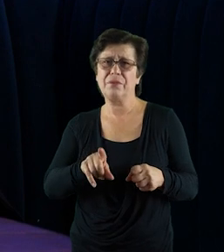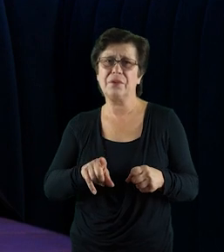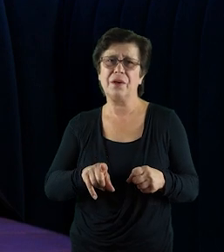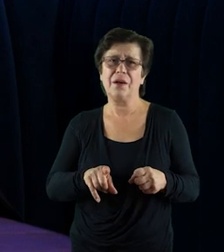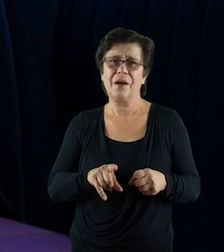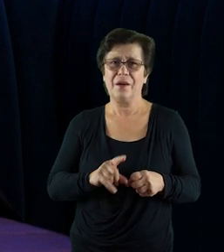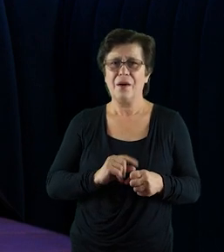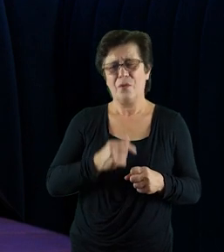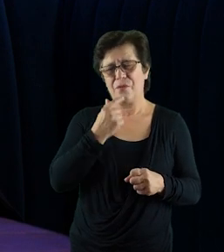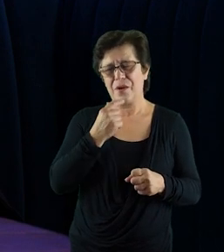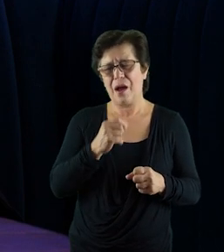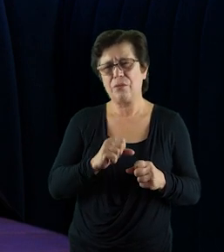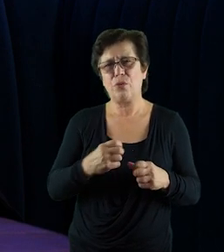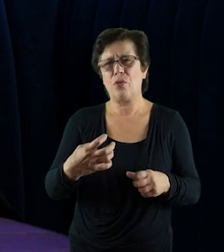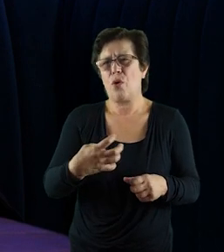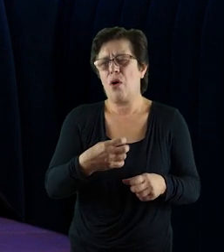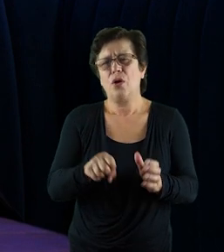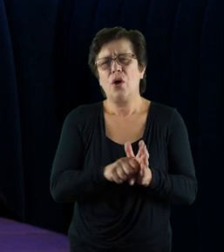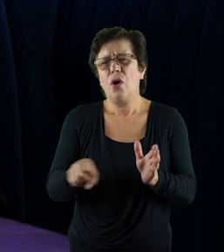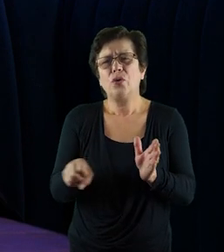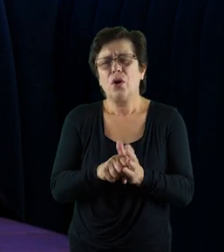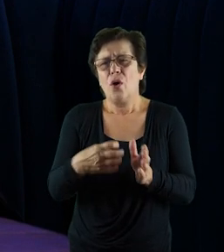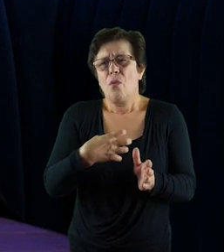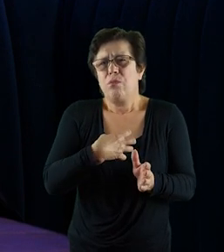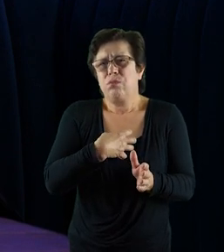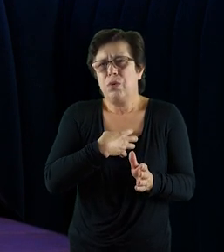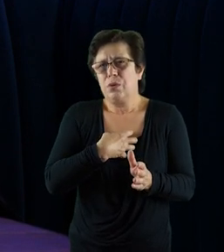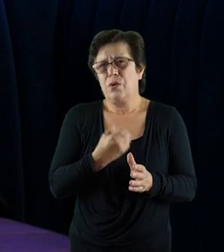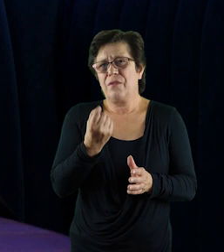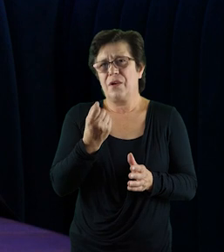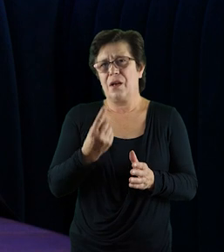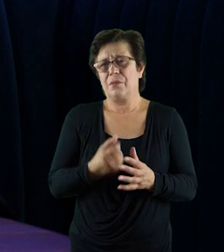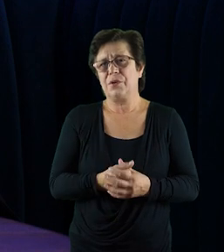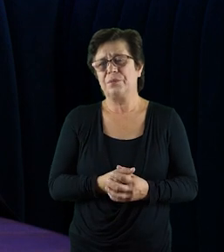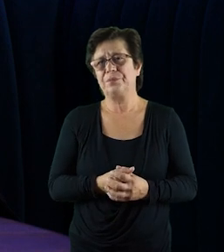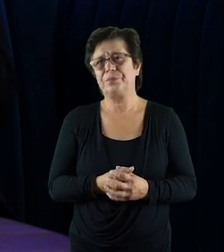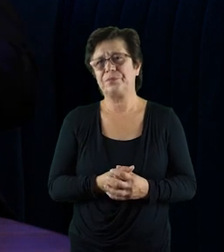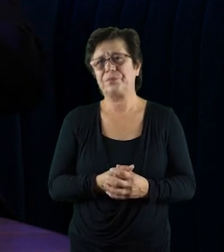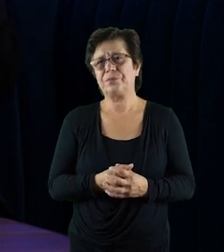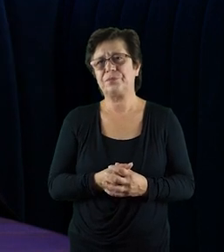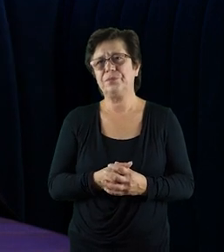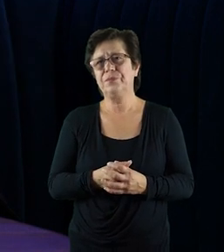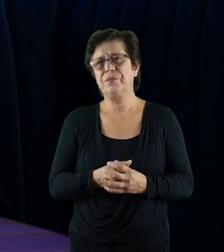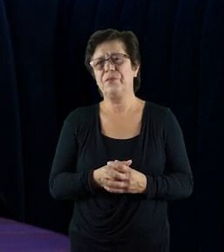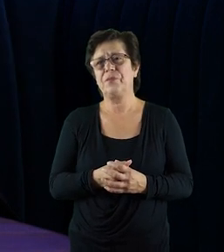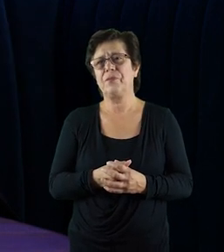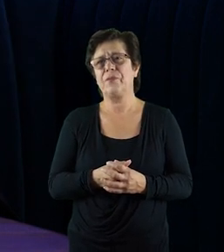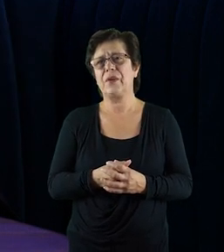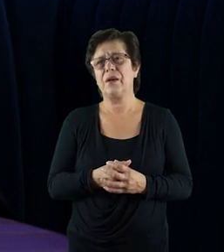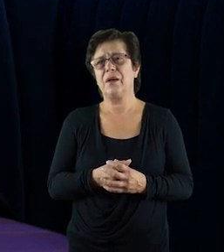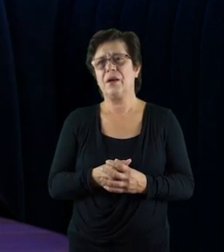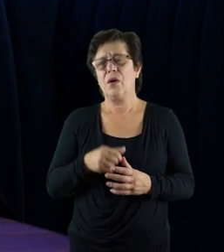Aż do bólu momentami. Prawda? Z jednej strony ona jest szalenie zmetaforyzowana, a z drugiej strony